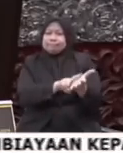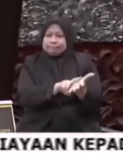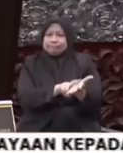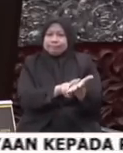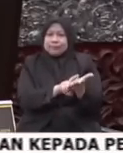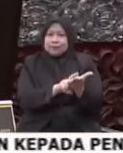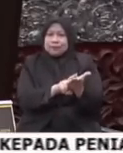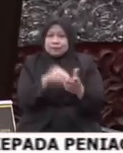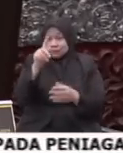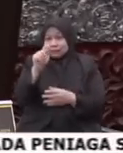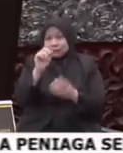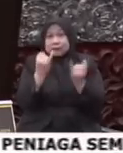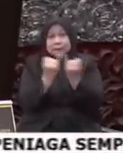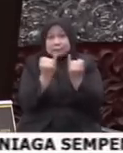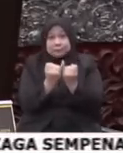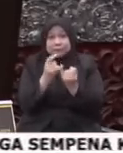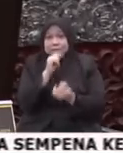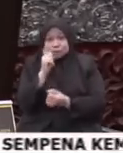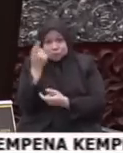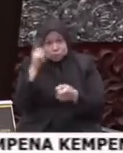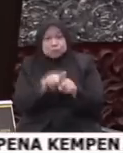sini tapi minta setuju Alhamdulillah